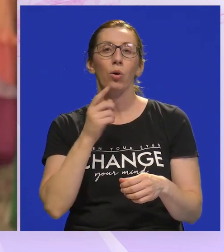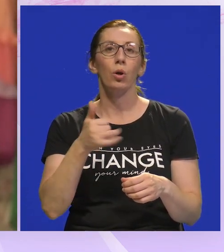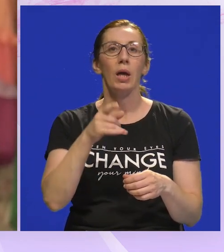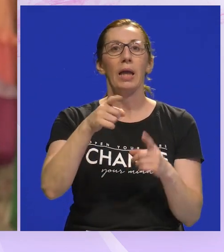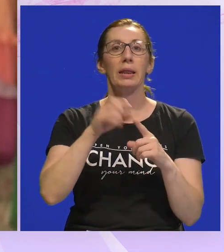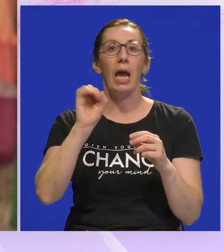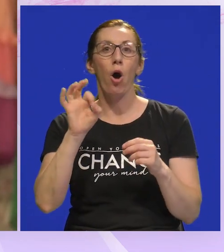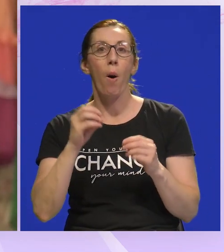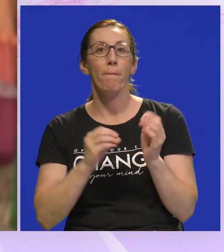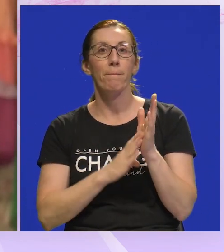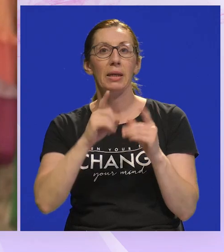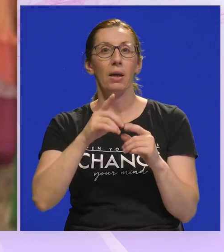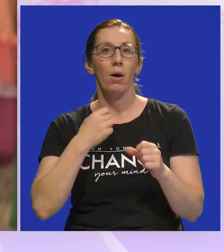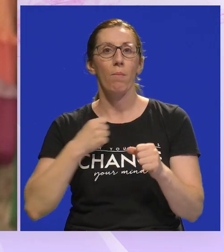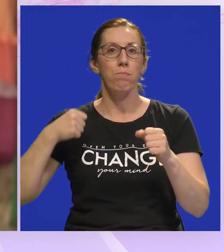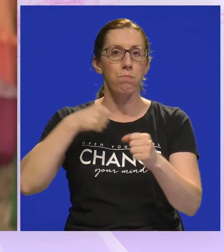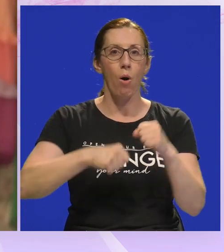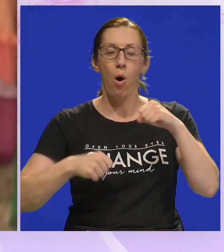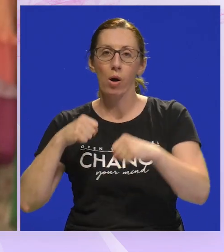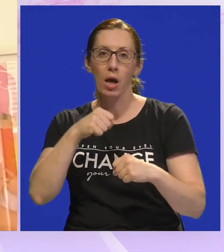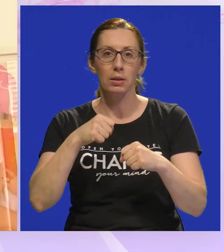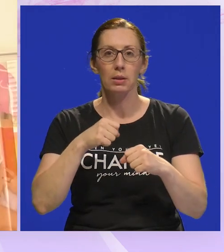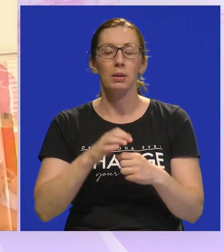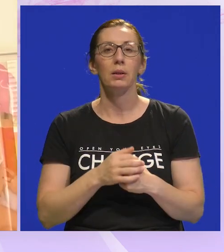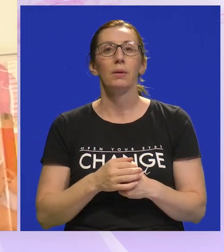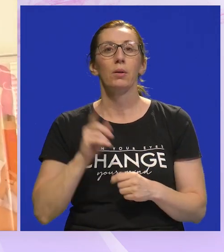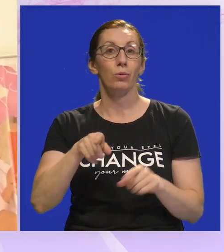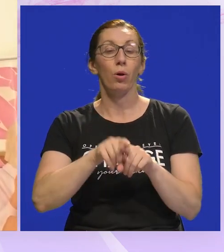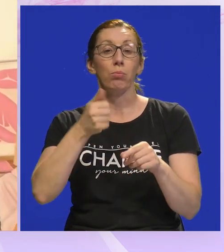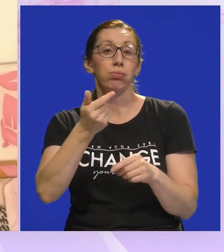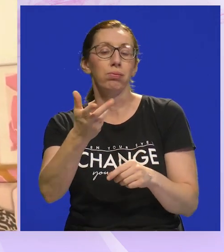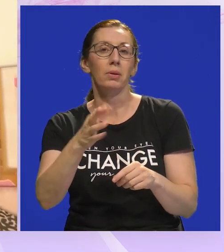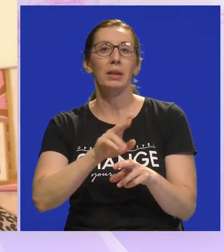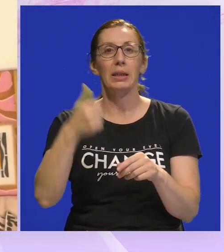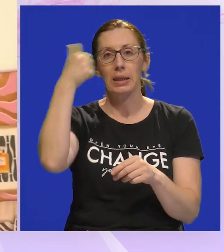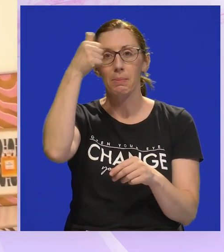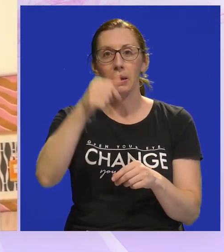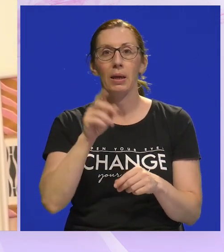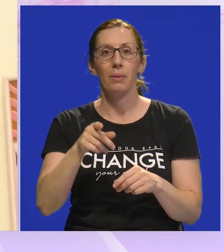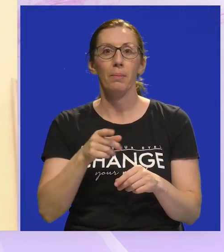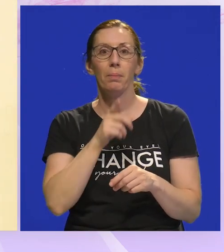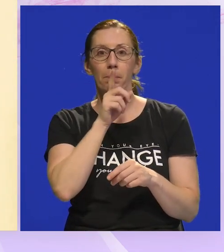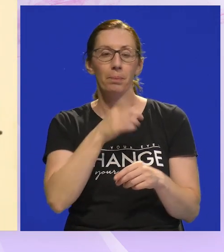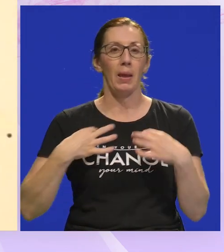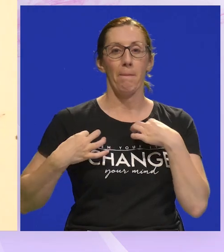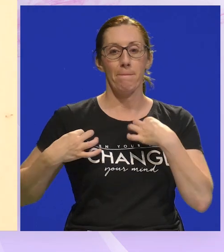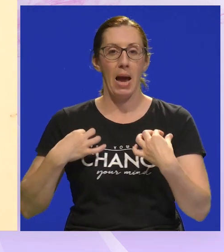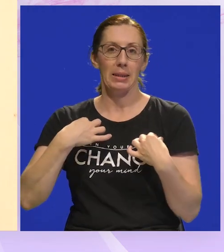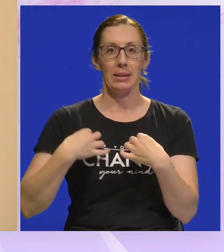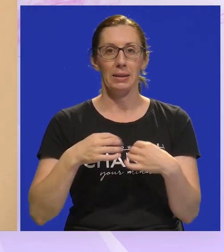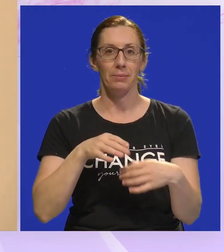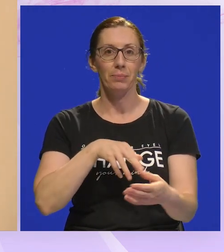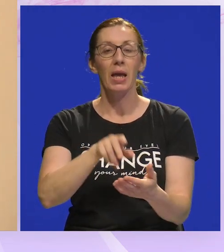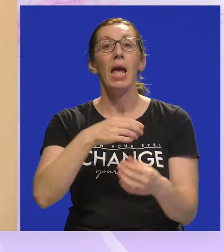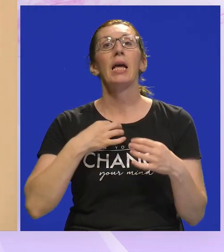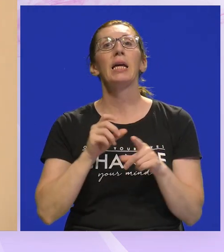tu, Teo Mikelić, naš borac, i to je to, još par imena, ali su onako manekeni